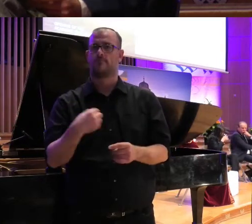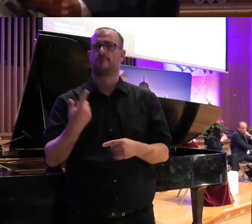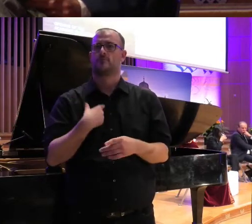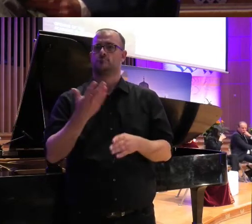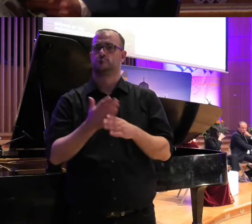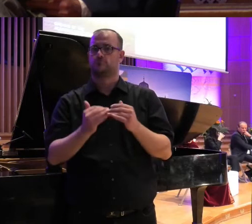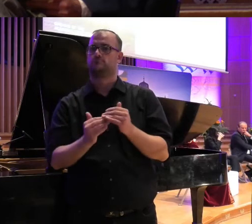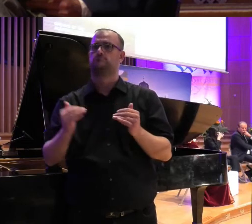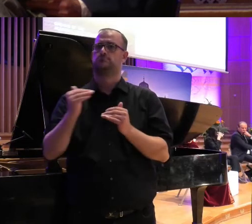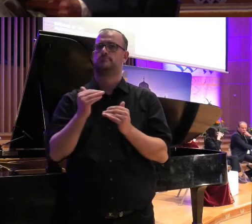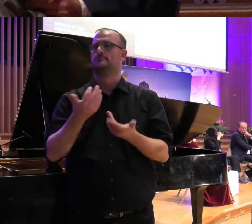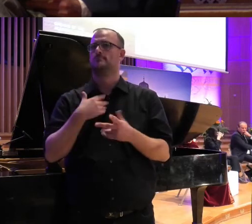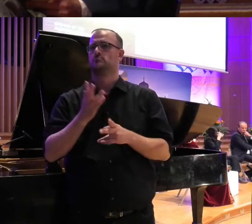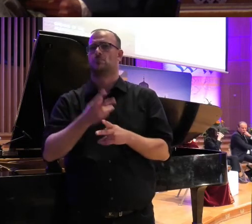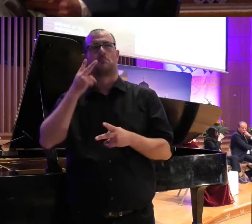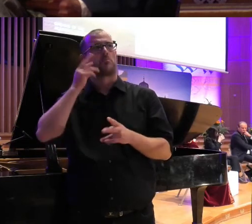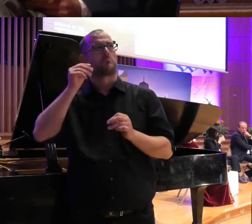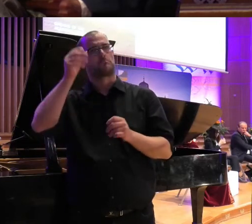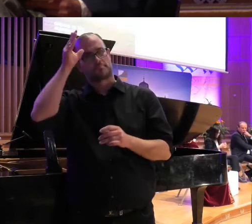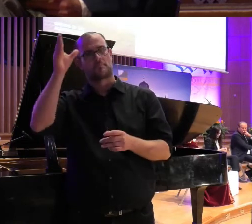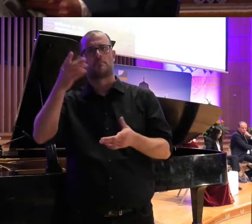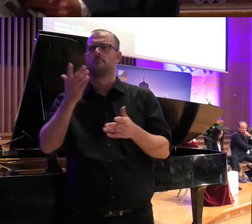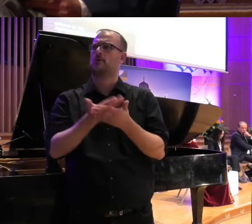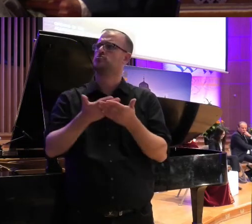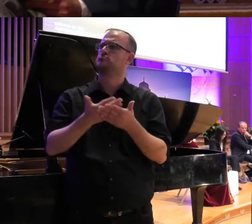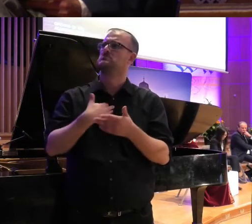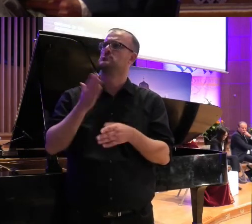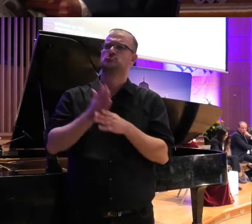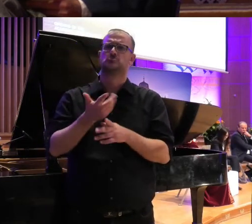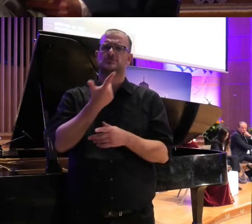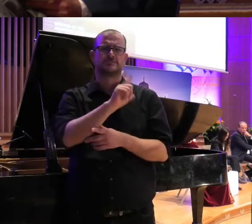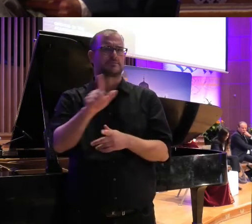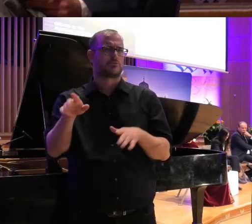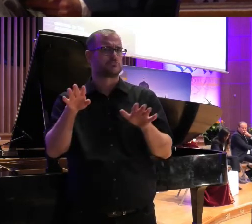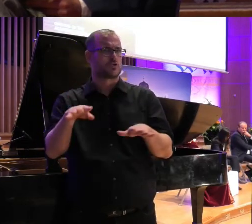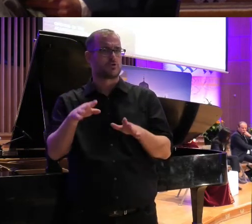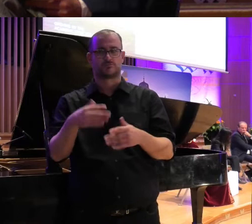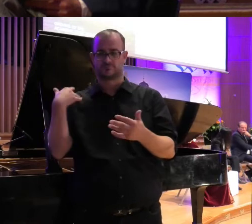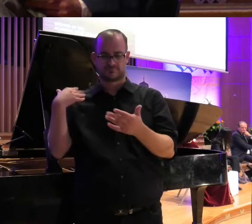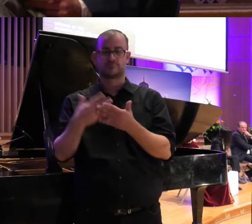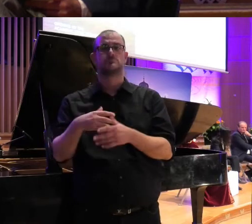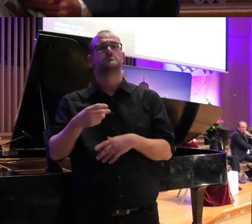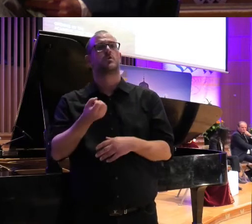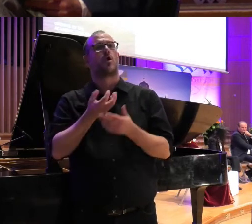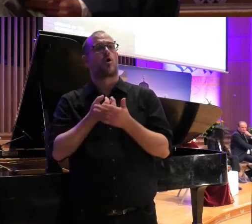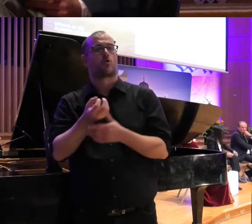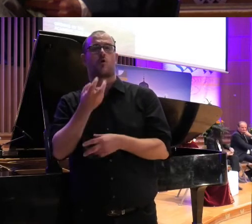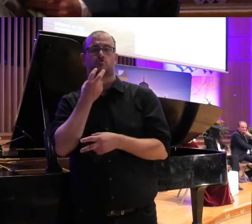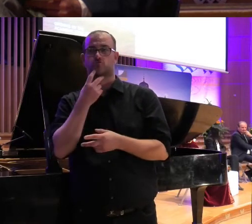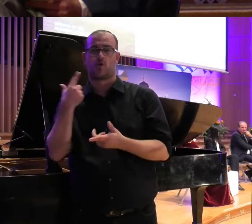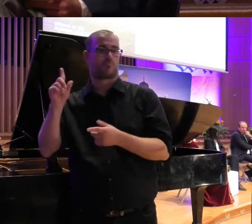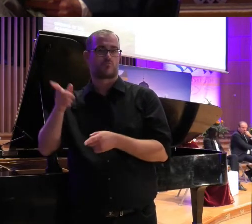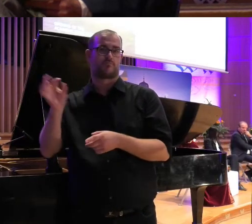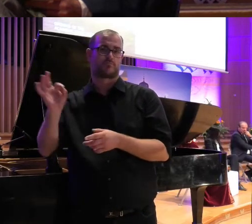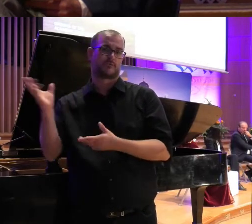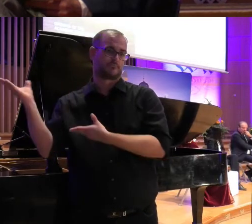eigentlich schon relativ gut aufgestellt. Also wir beziehen beispielsweise schon seit 2019 Ökostrom zu 100%. Wir sind